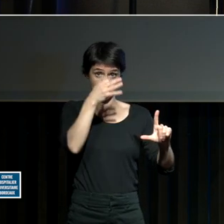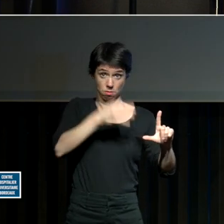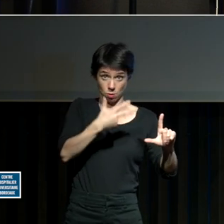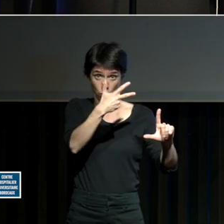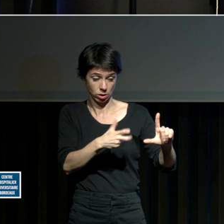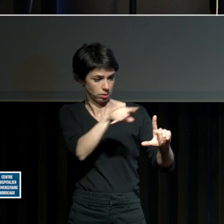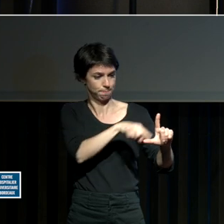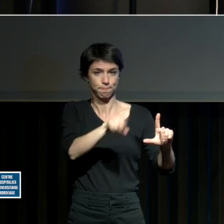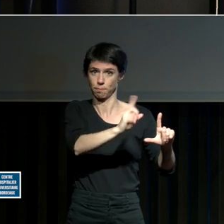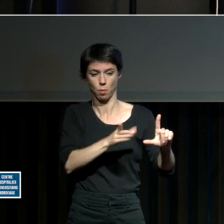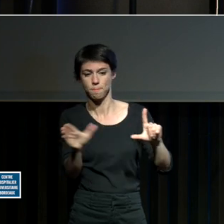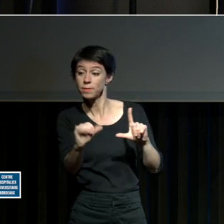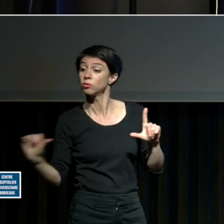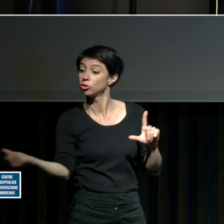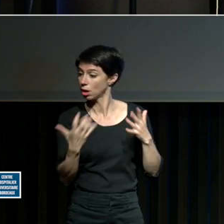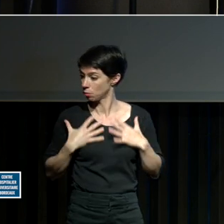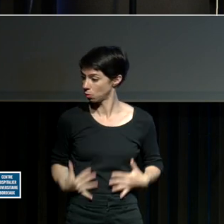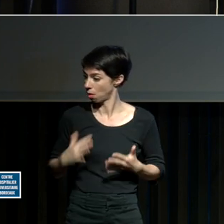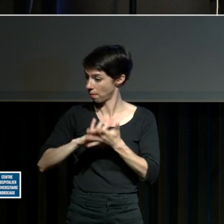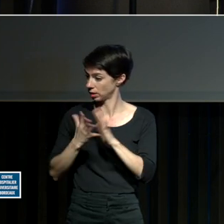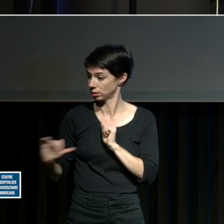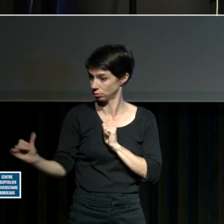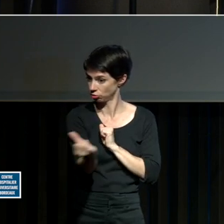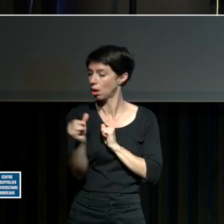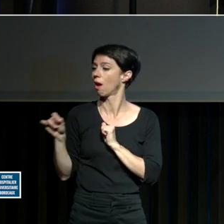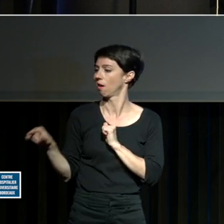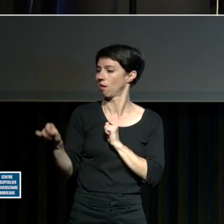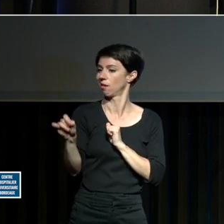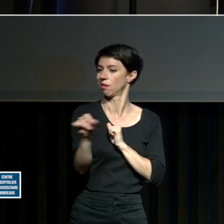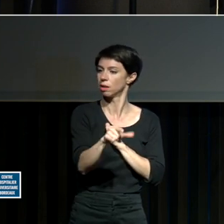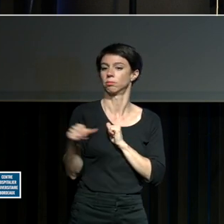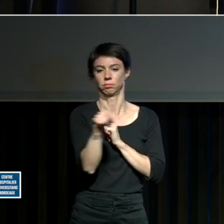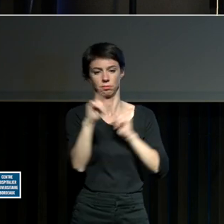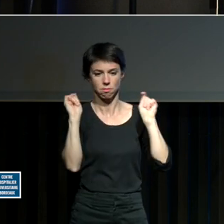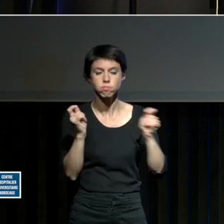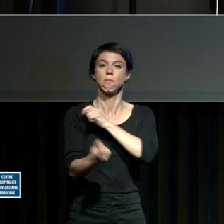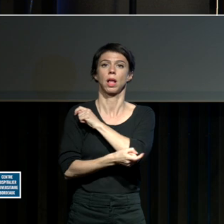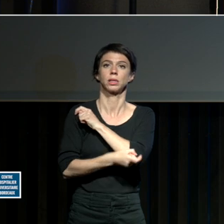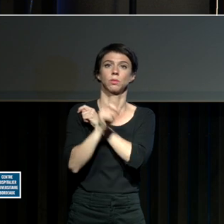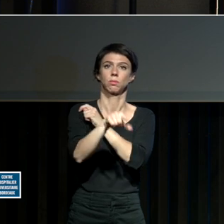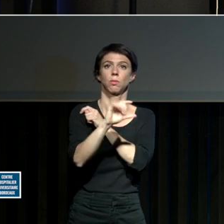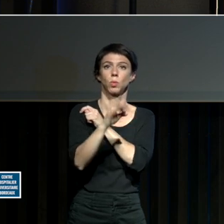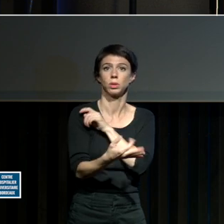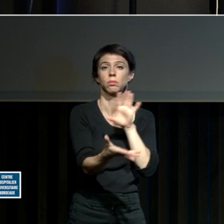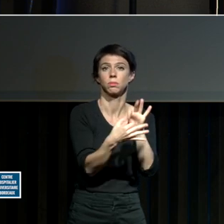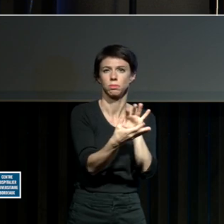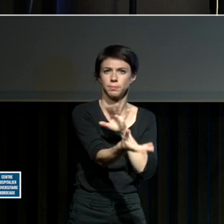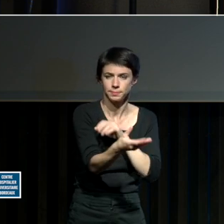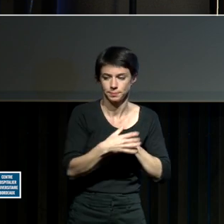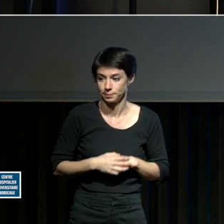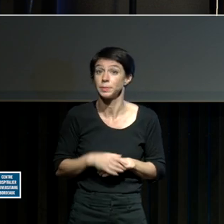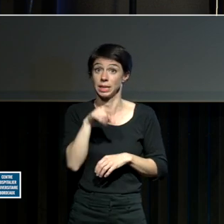poser problème, et cet usage va être fortement déterminé par un certain nombre de facteurs, aussi